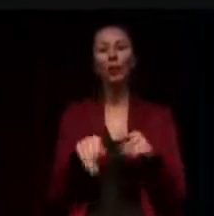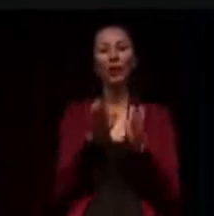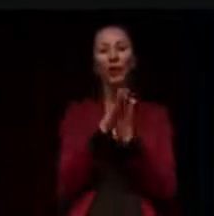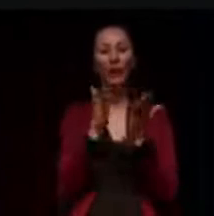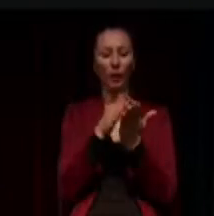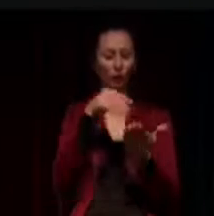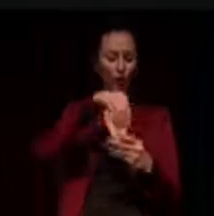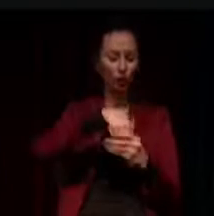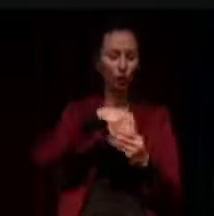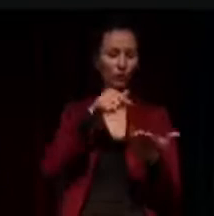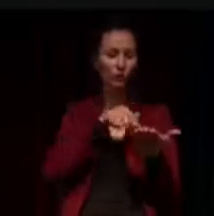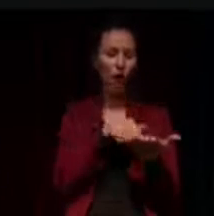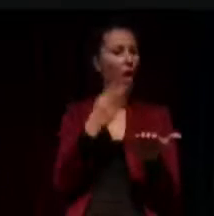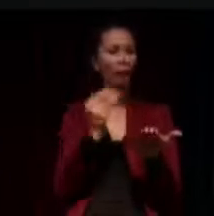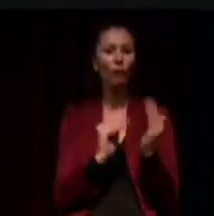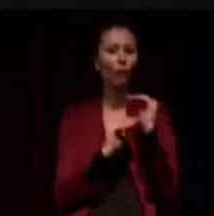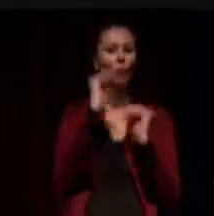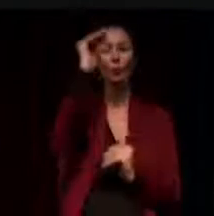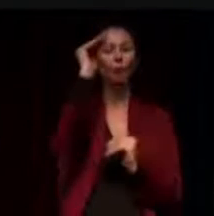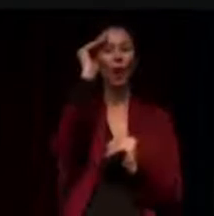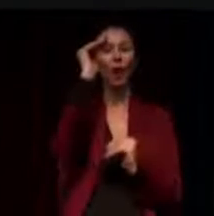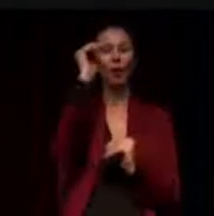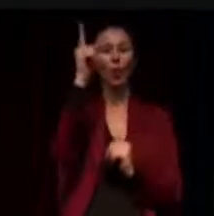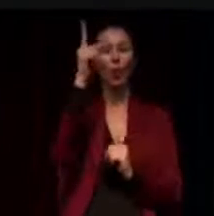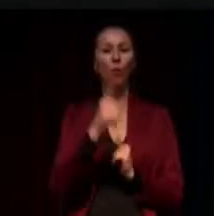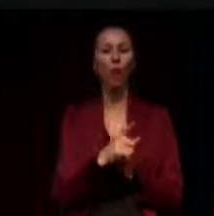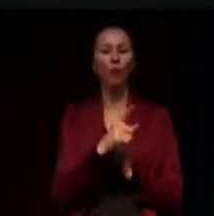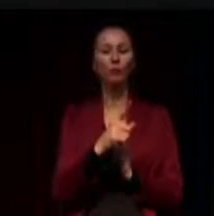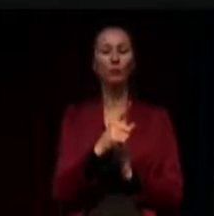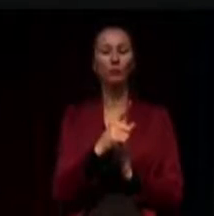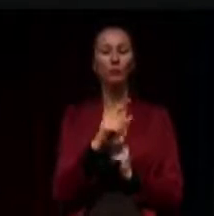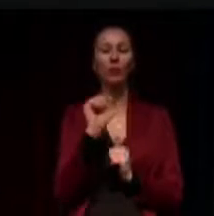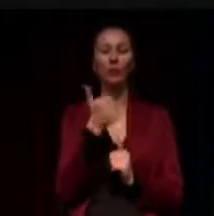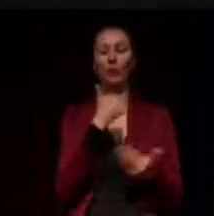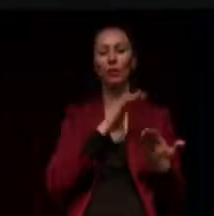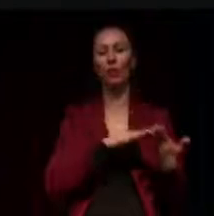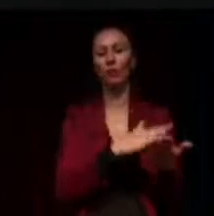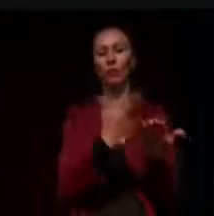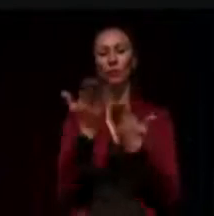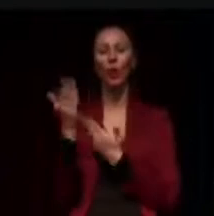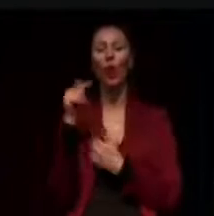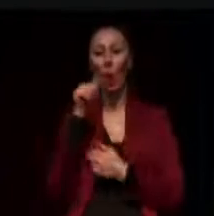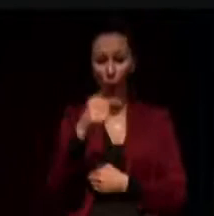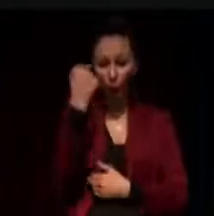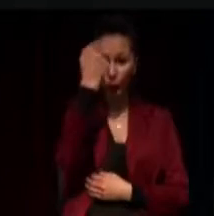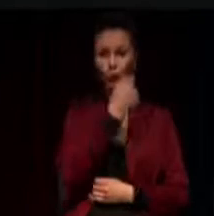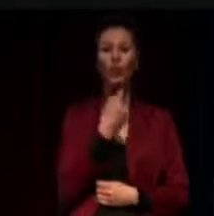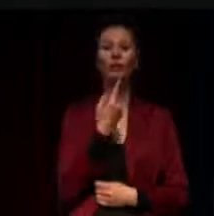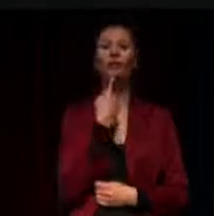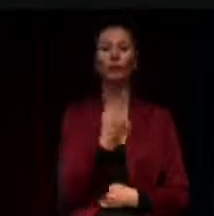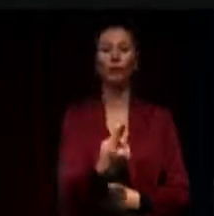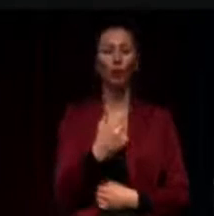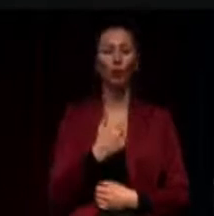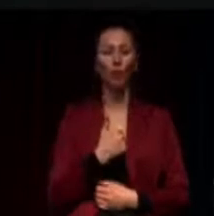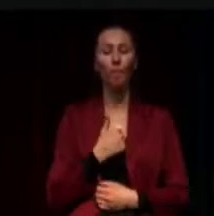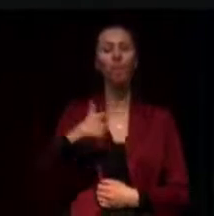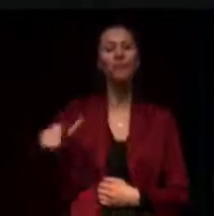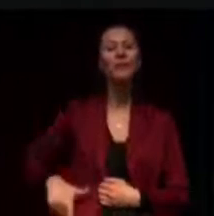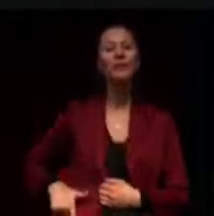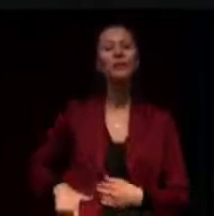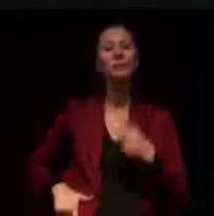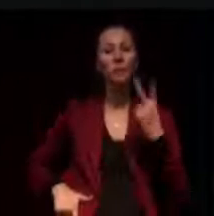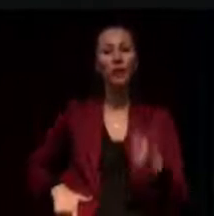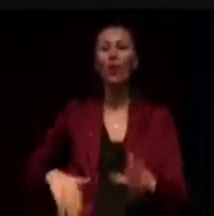kitapçığın içerisindeki en yüksek artış oranlarından birine denk geliyor kıymetli arkadaşlar. İşte o yüzden diyorum,